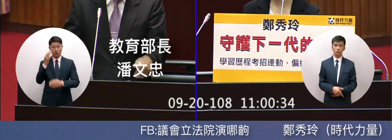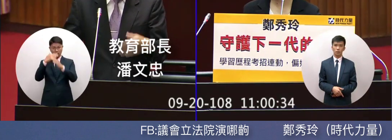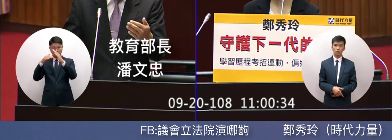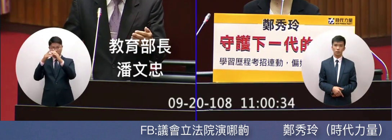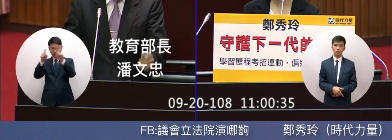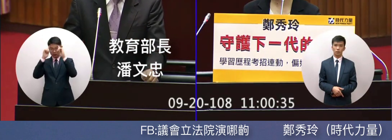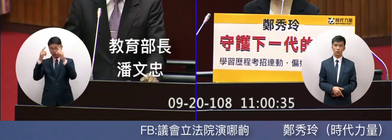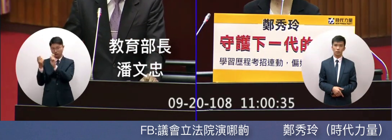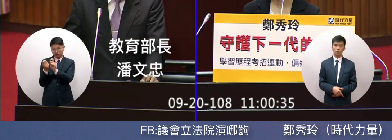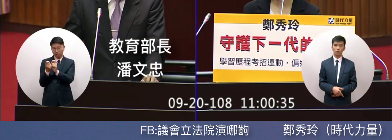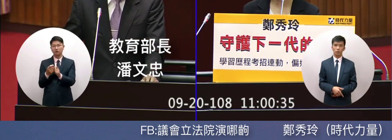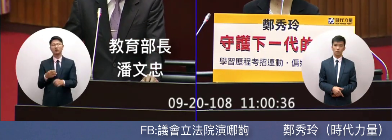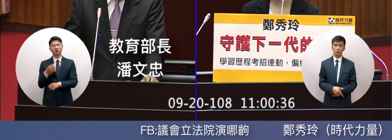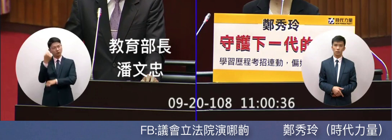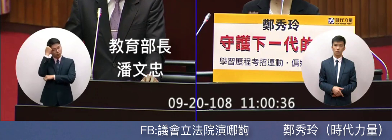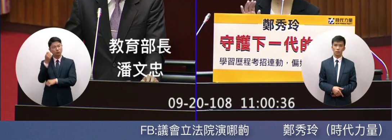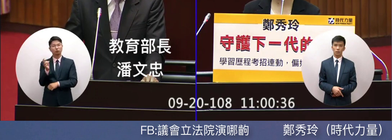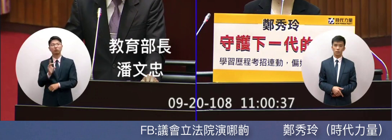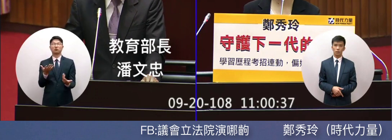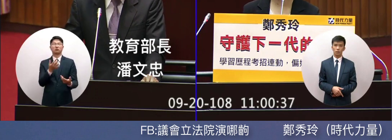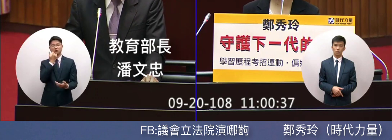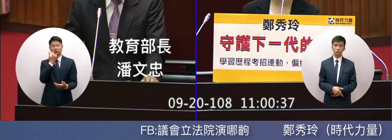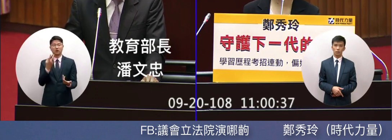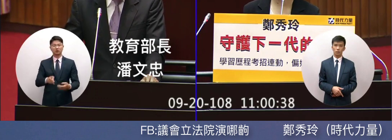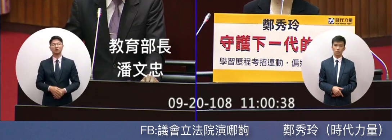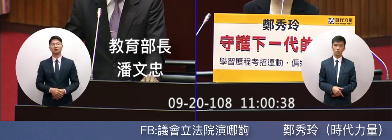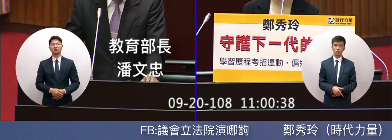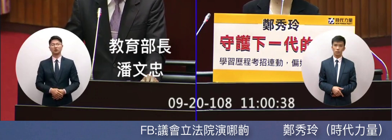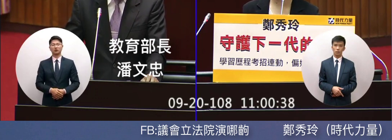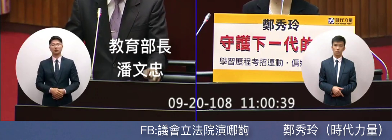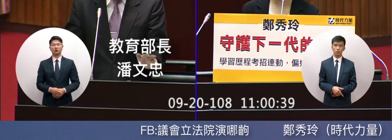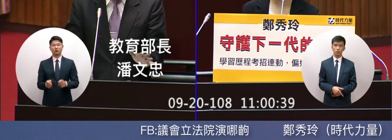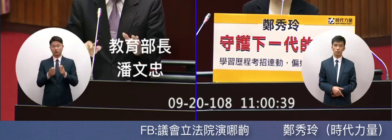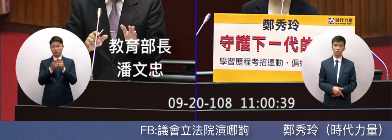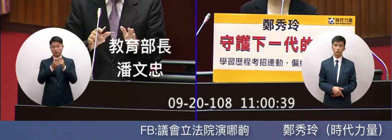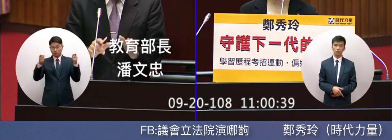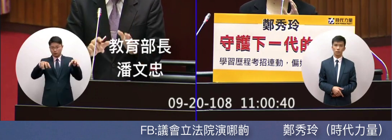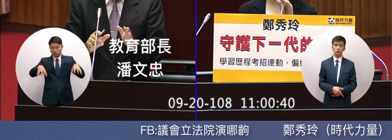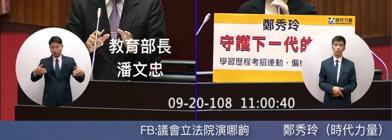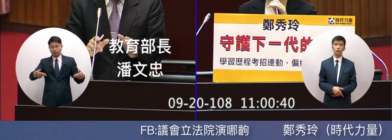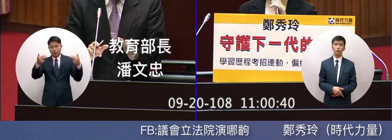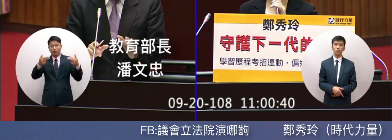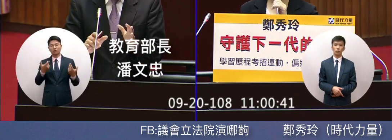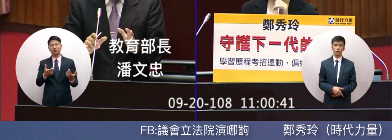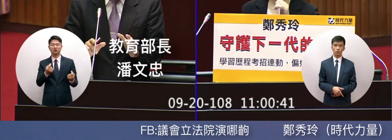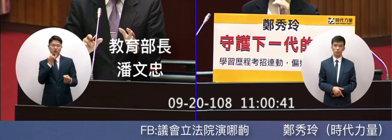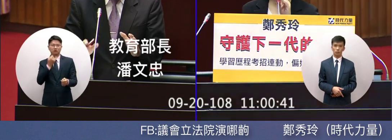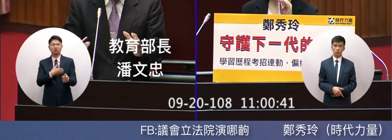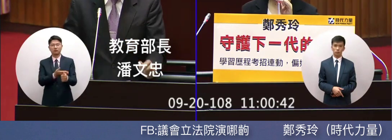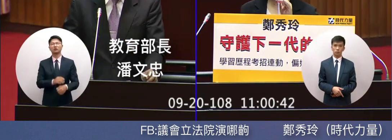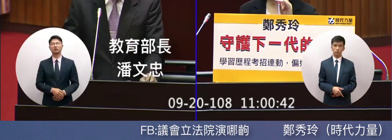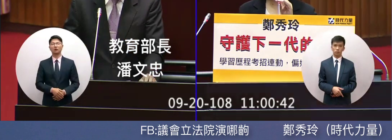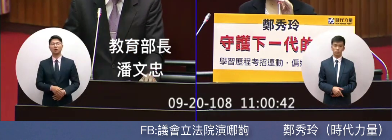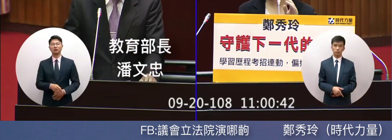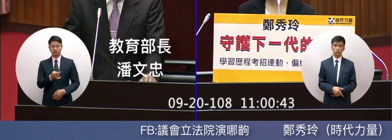宿，如果也可以提供远距教学的这种前提啊，我想这些都是希望让偏乡的孩子在参